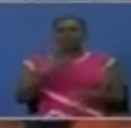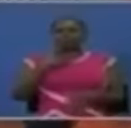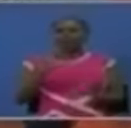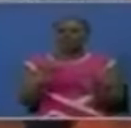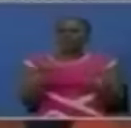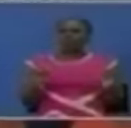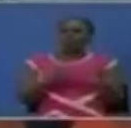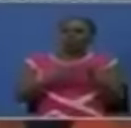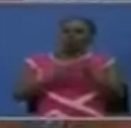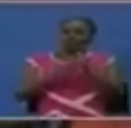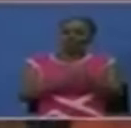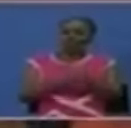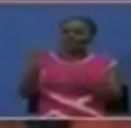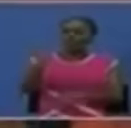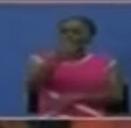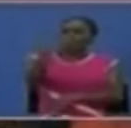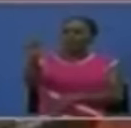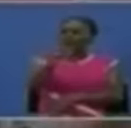viongozi ambaye wanarandaranda.